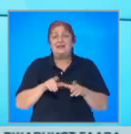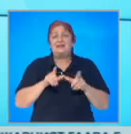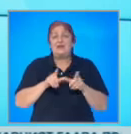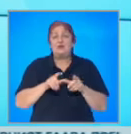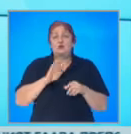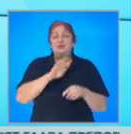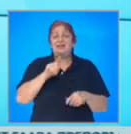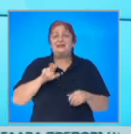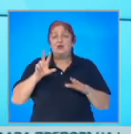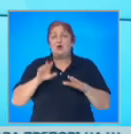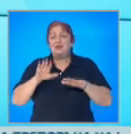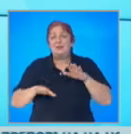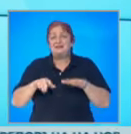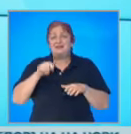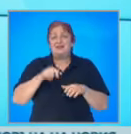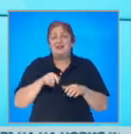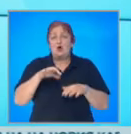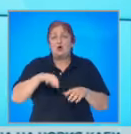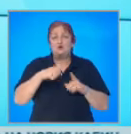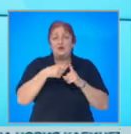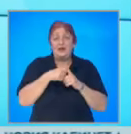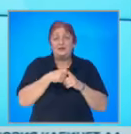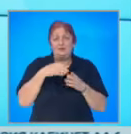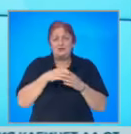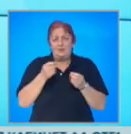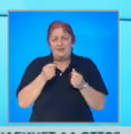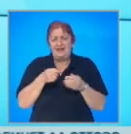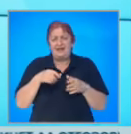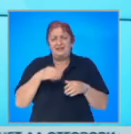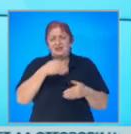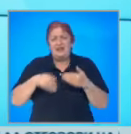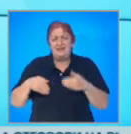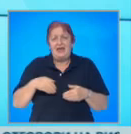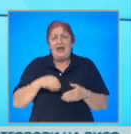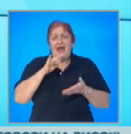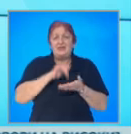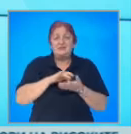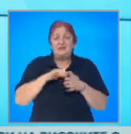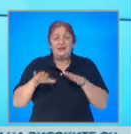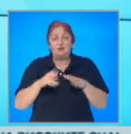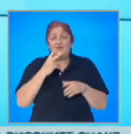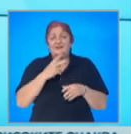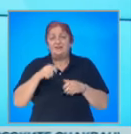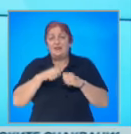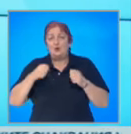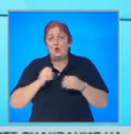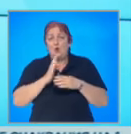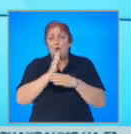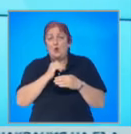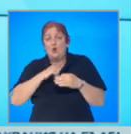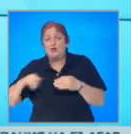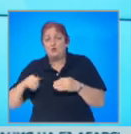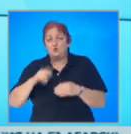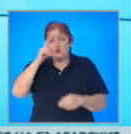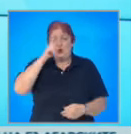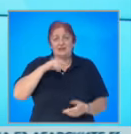Земетресение с магнитуд 4,8 разтърси днес остров Крит и причини материални щети. Епицентърът е на 22 км